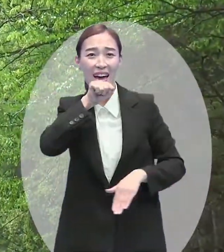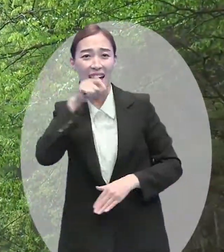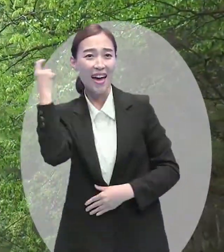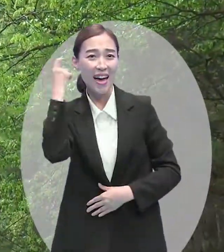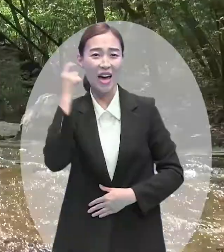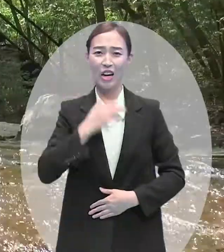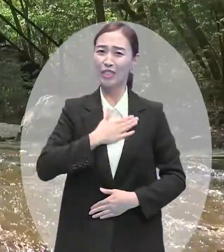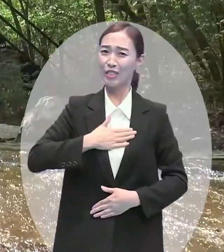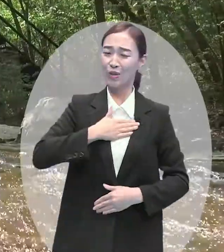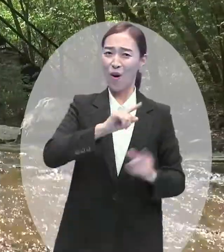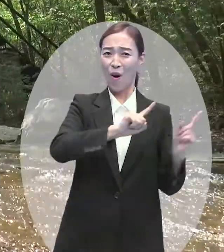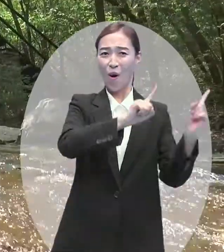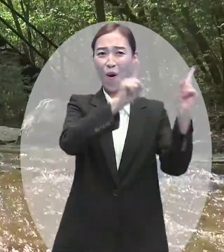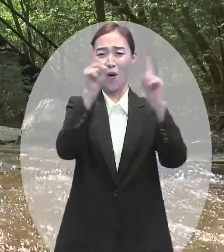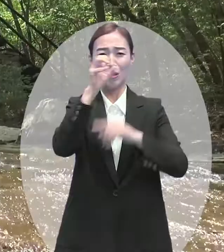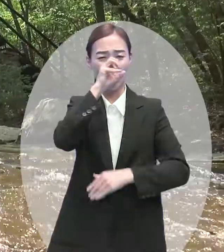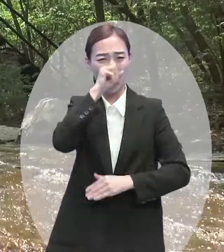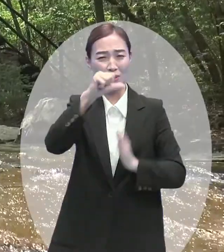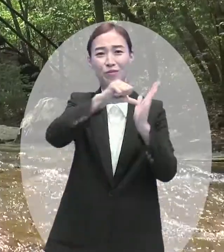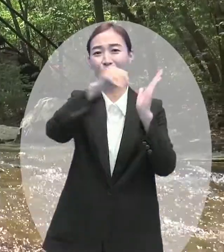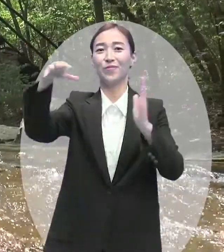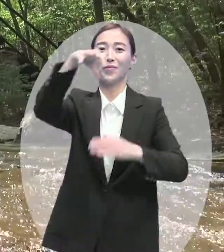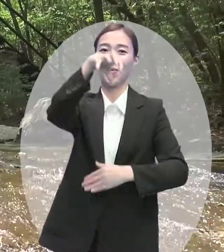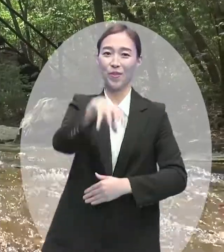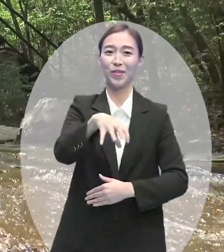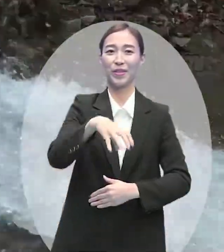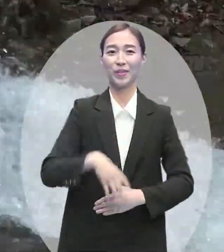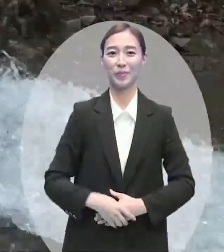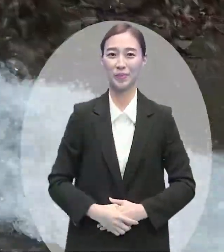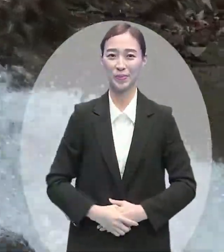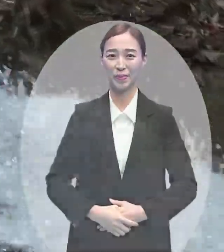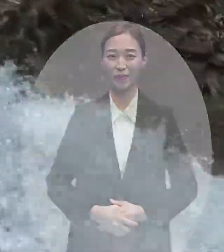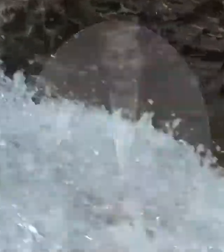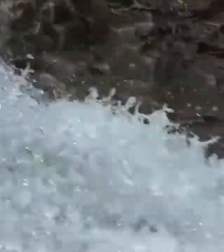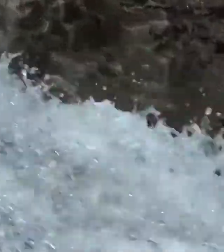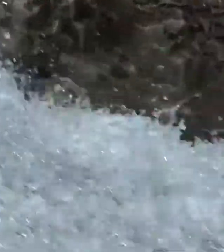새소리. 정말 힐링하기에 좋은 명소라 하겠습니다.